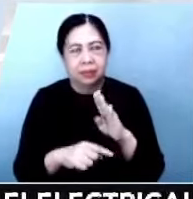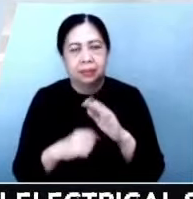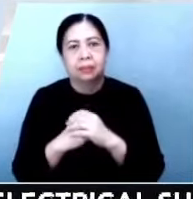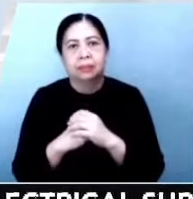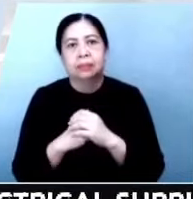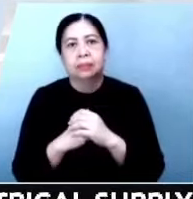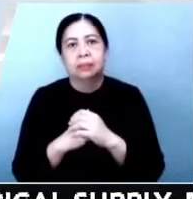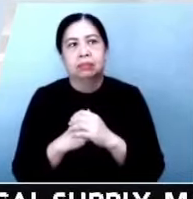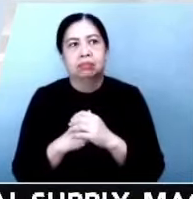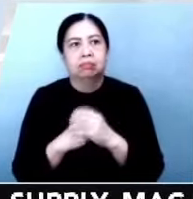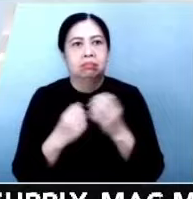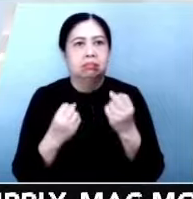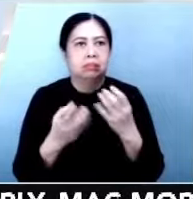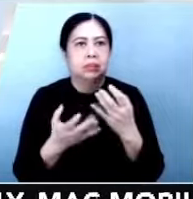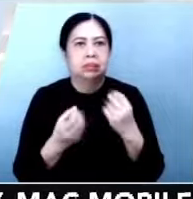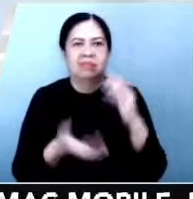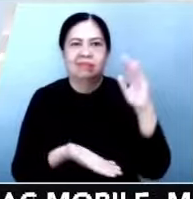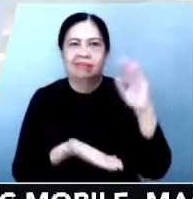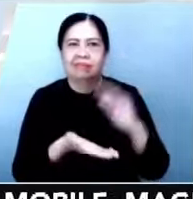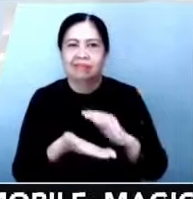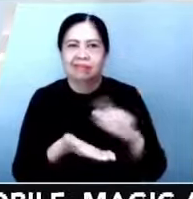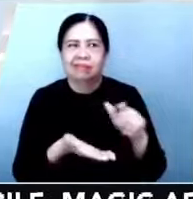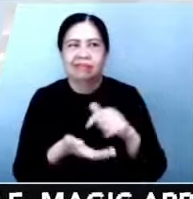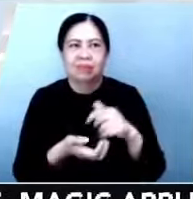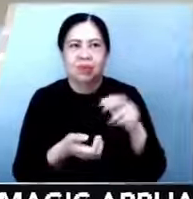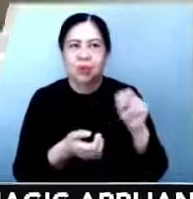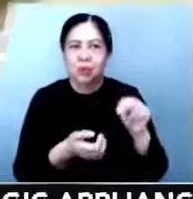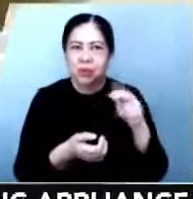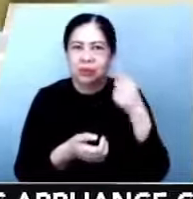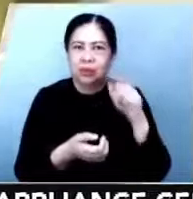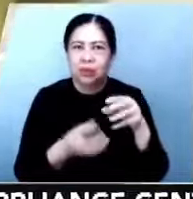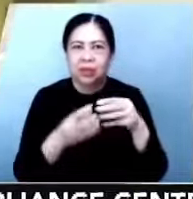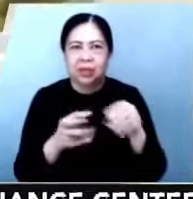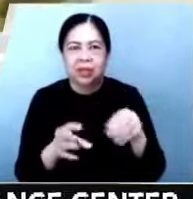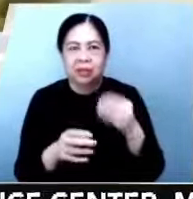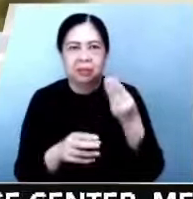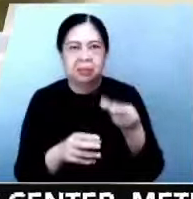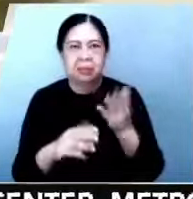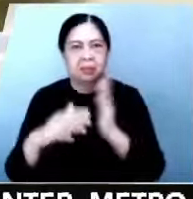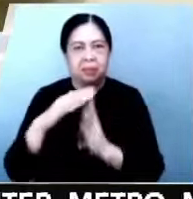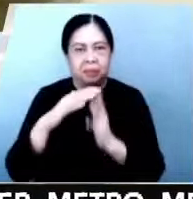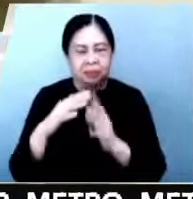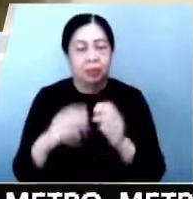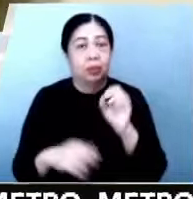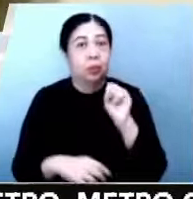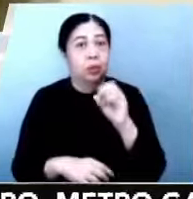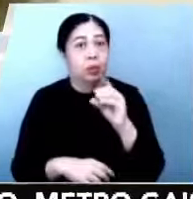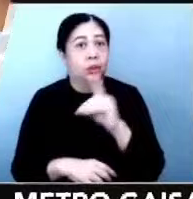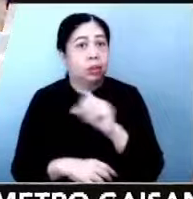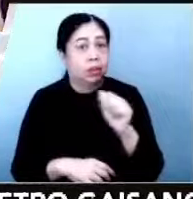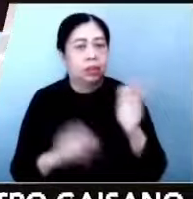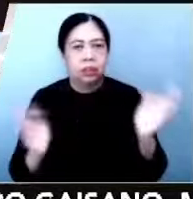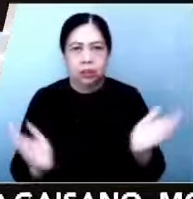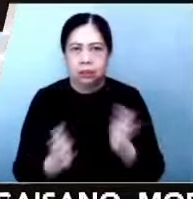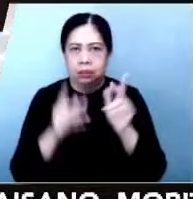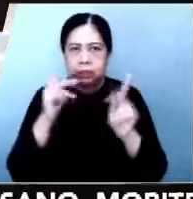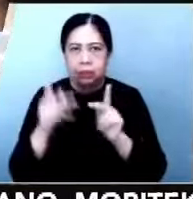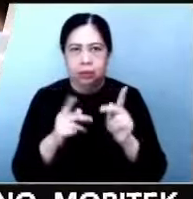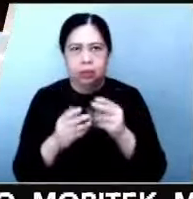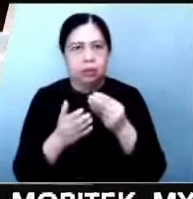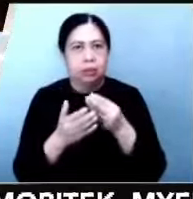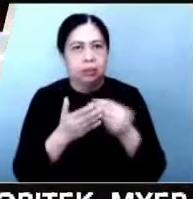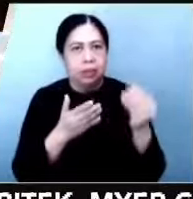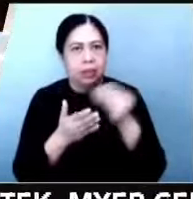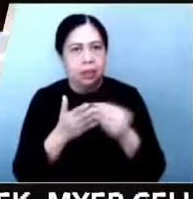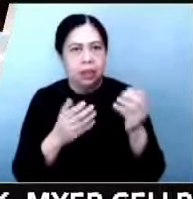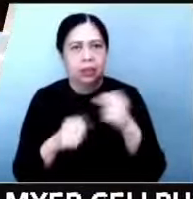malaki po yung ibinaba ng demand sa ating itlog. Kaya ang Department of Agriculture hinikayat ang publiko na kumain o gumamit